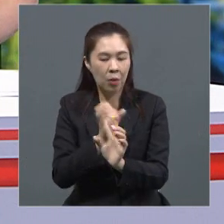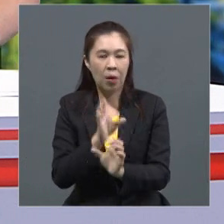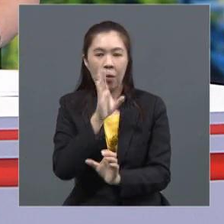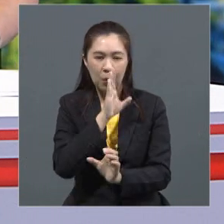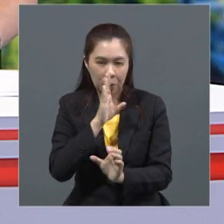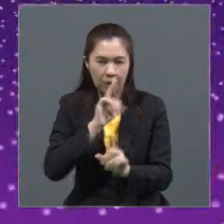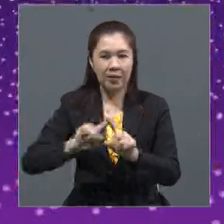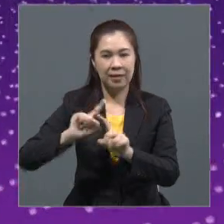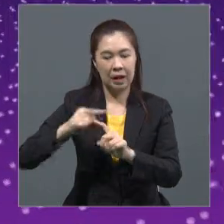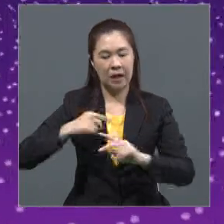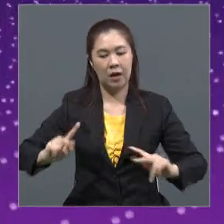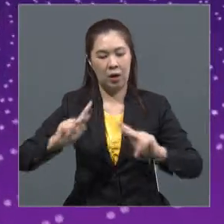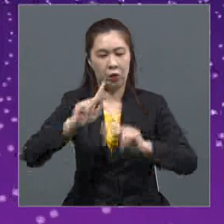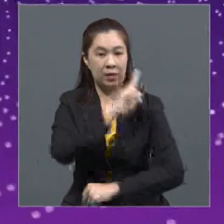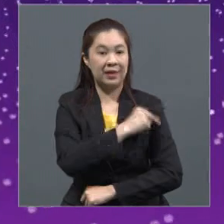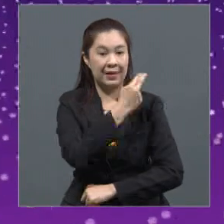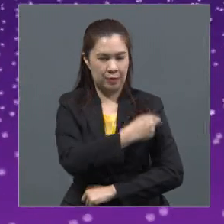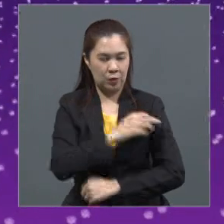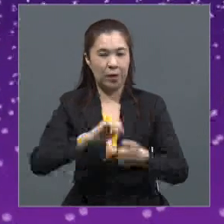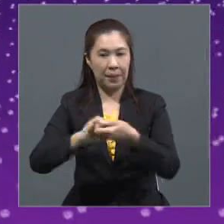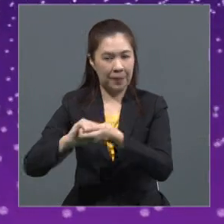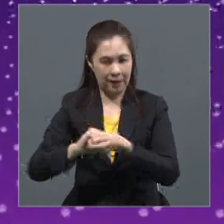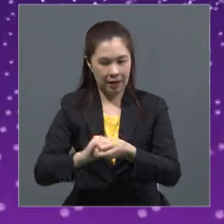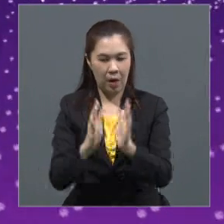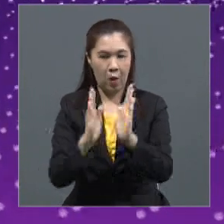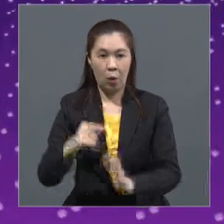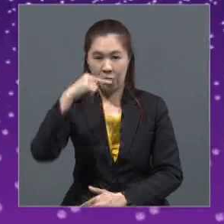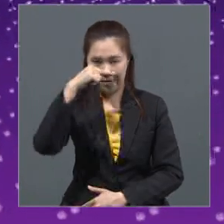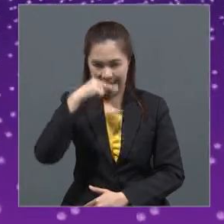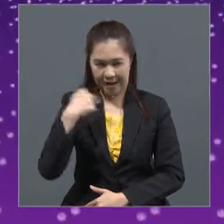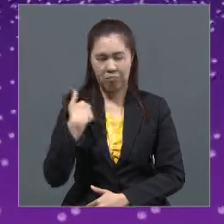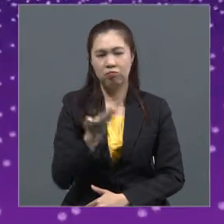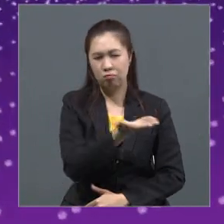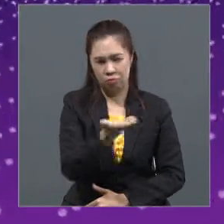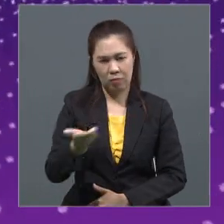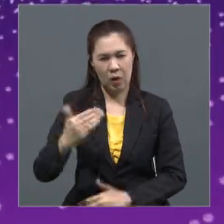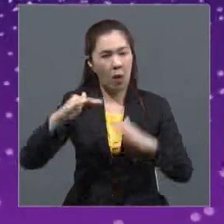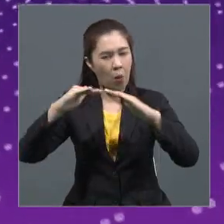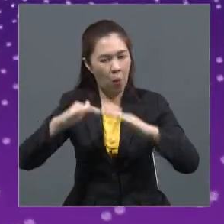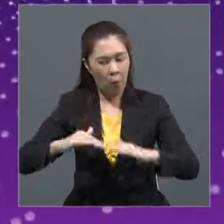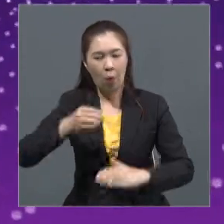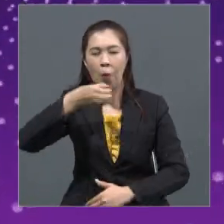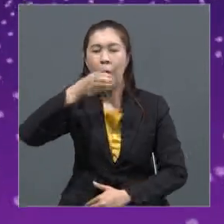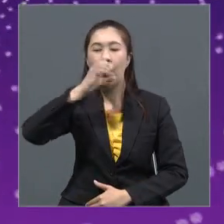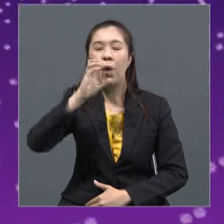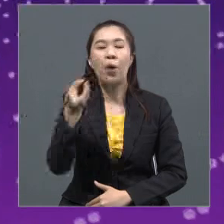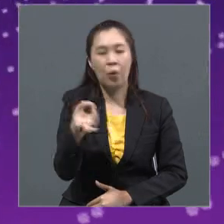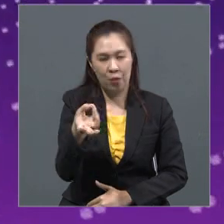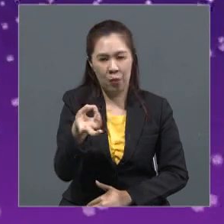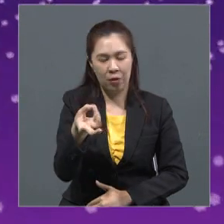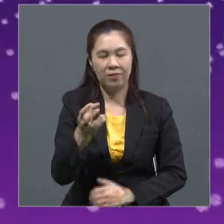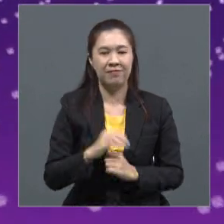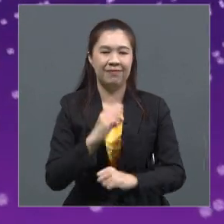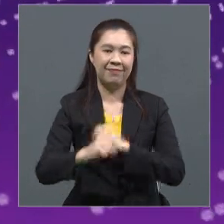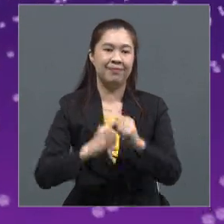สาธารณสุขเไปร่วมกับภาคีเครือข่ายครับเชิญชวนคนไทยลดละเลิกเล้าเข้าพรรษานั่นเองเนื่องในวันงดดื่มสุราแห่ง